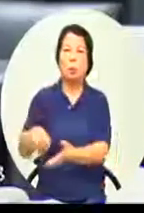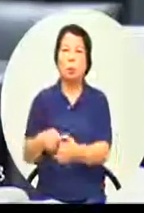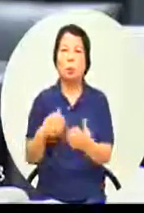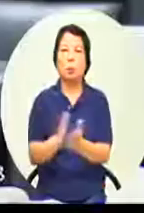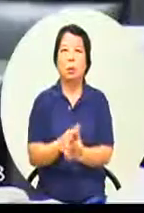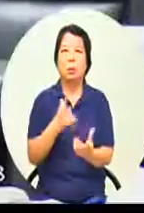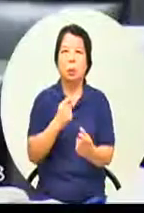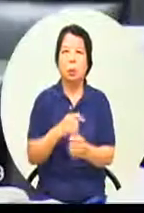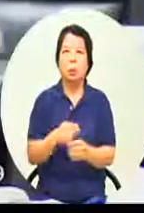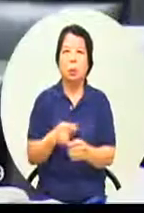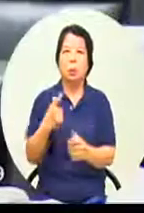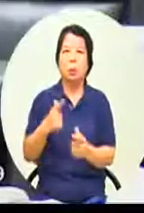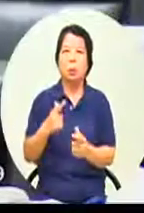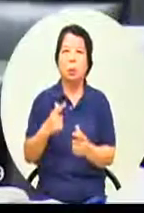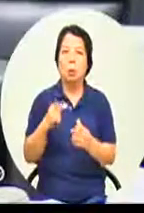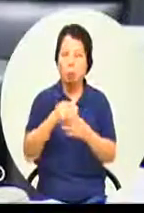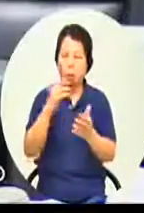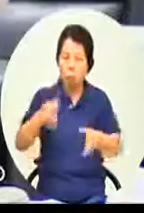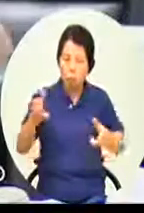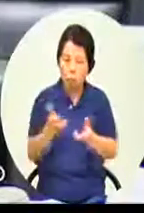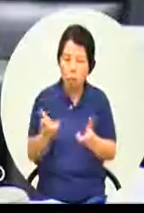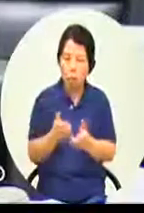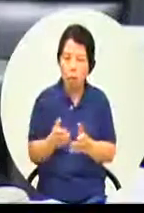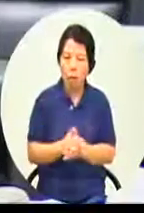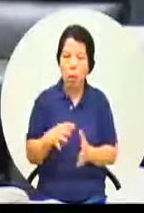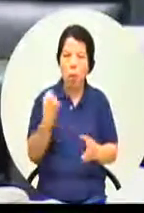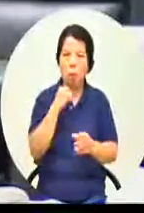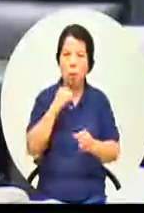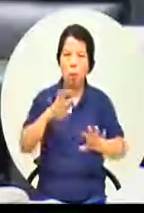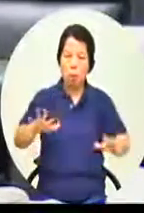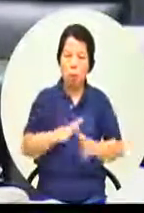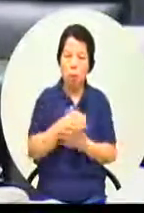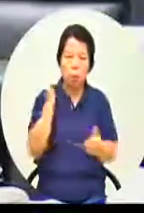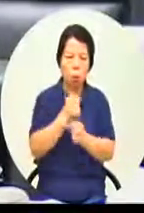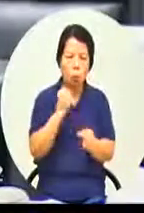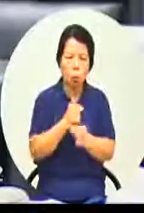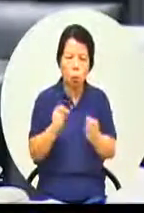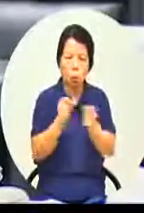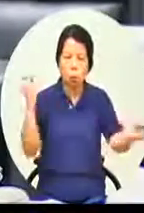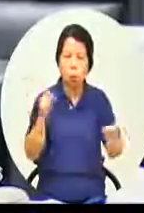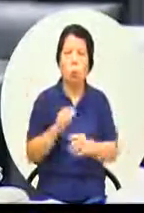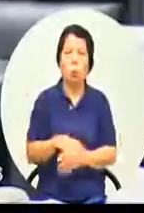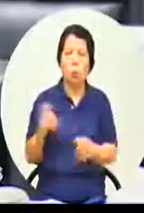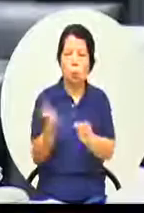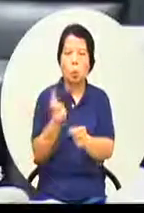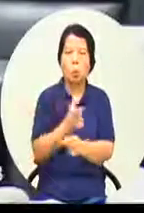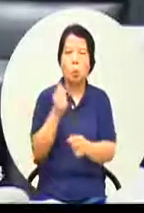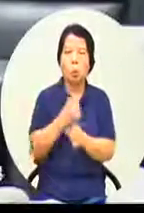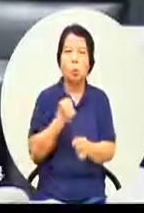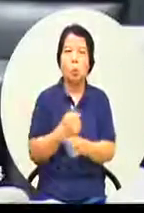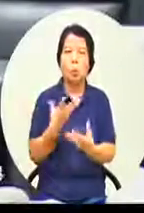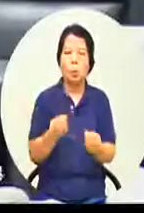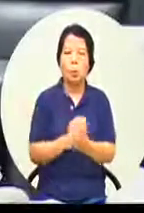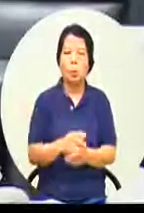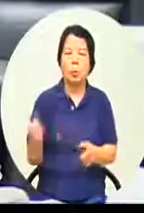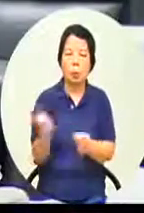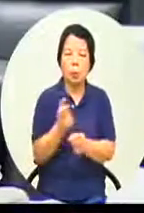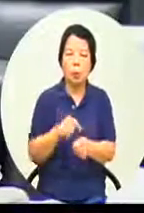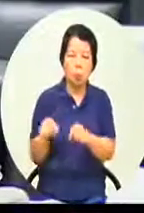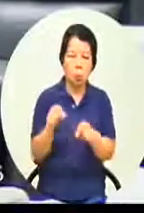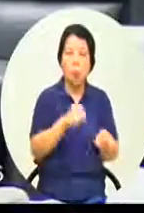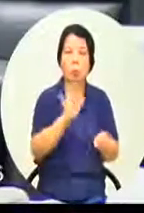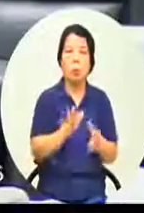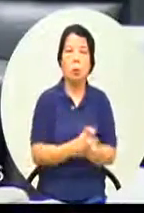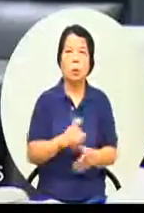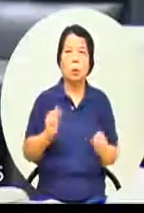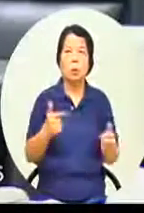做多久？你敢知？为台风前做到台风后还没做好啦。连续两个台风天没有错，也许是台风有耽搁时间，可是你